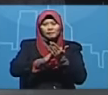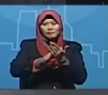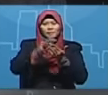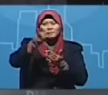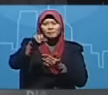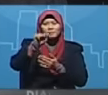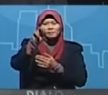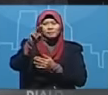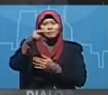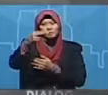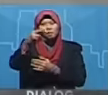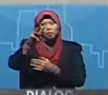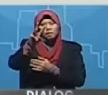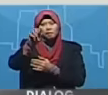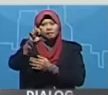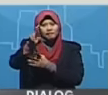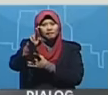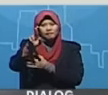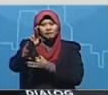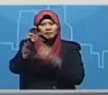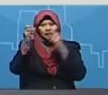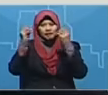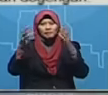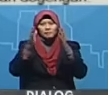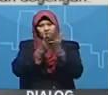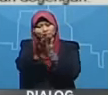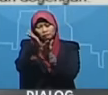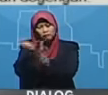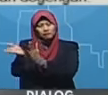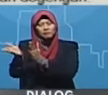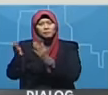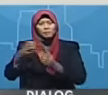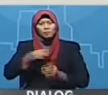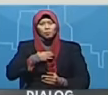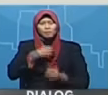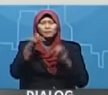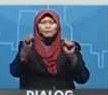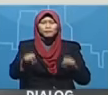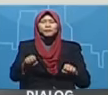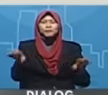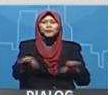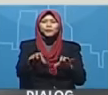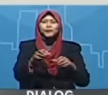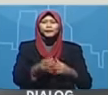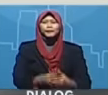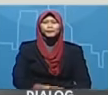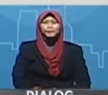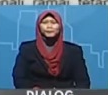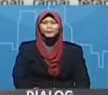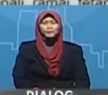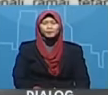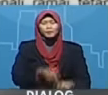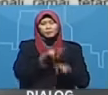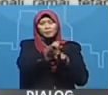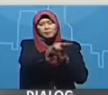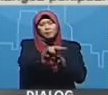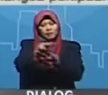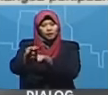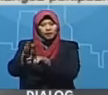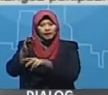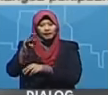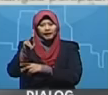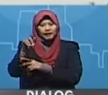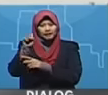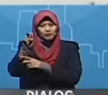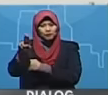Jauhar, dan banyak channel aduan yang kita boleh buat sekarang. Okay. Jadi dalam hal ini, pemantauan dilakukan oleh MKSU